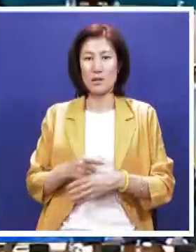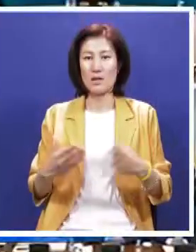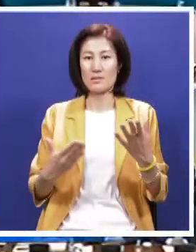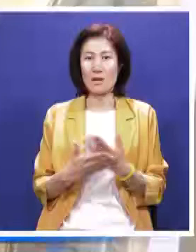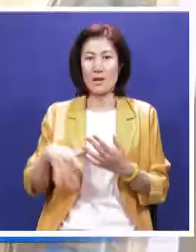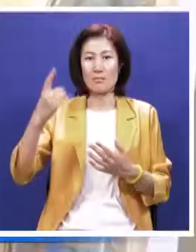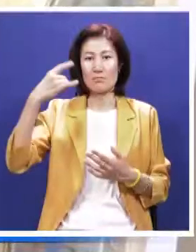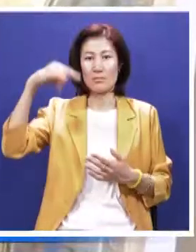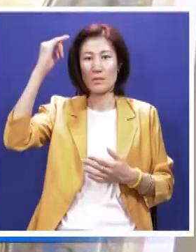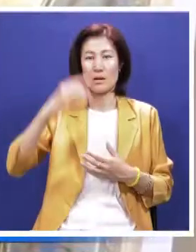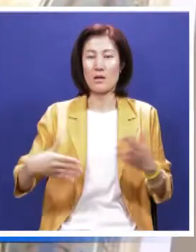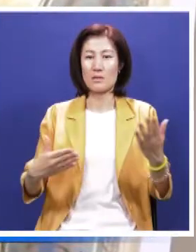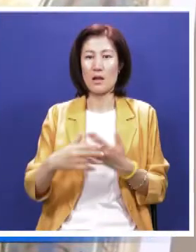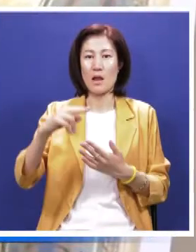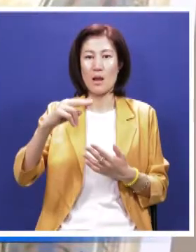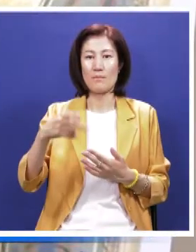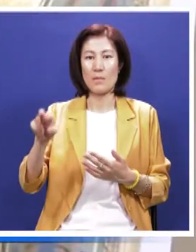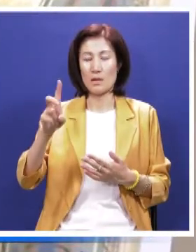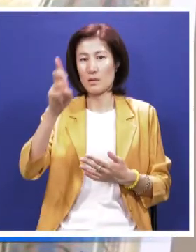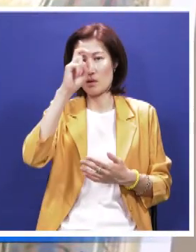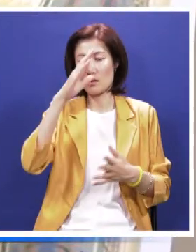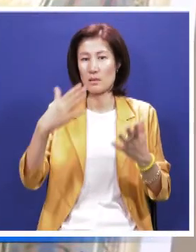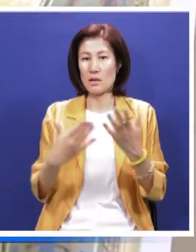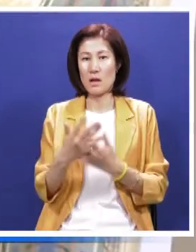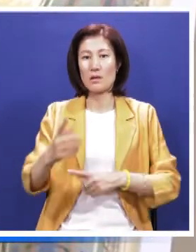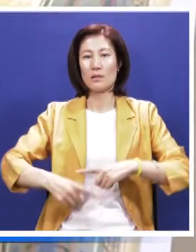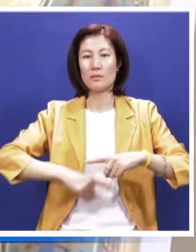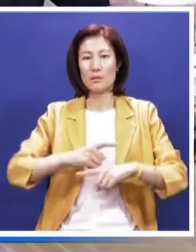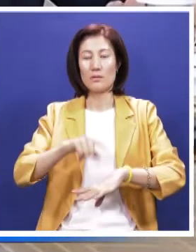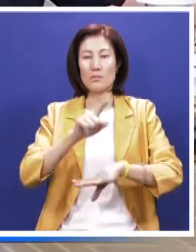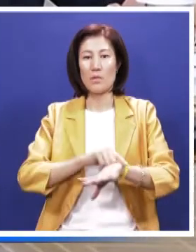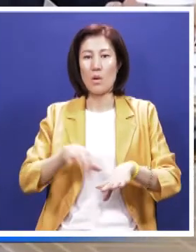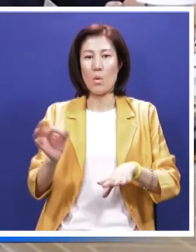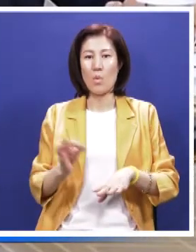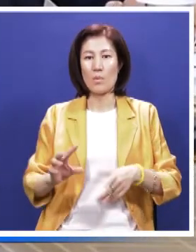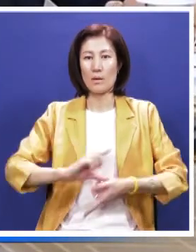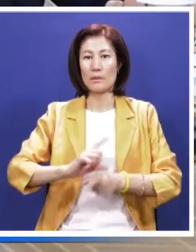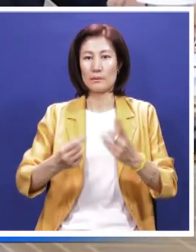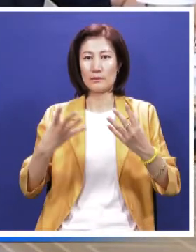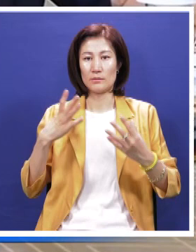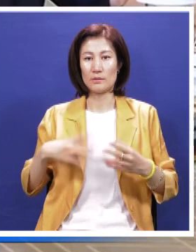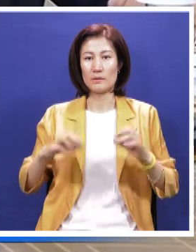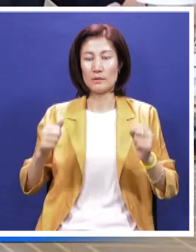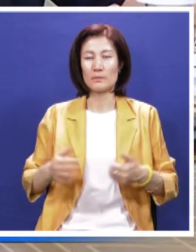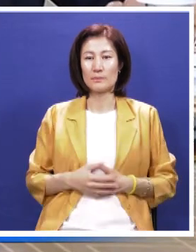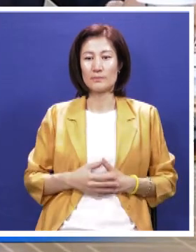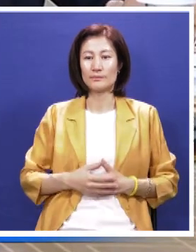Қазақстан, жаңа партия, жаңа үкімет. Алдағы уақытта ел болып оң өзгерістерді күтеміз. Шапағат